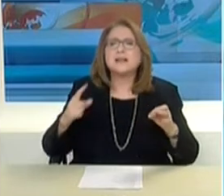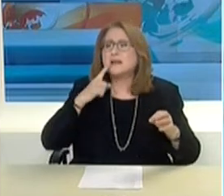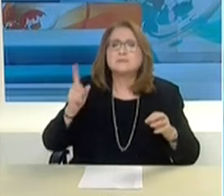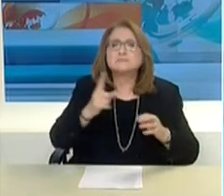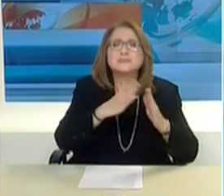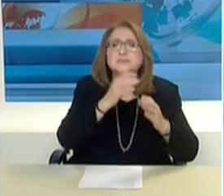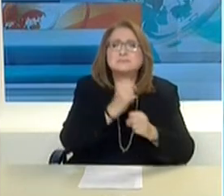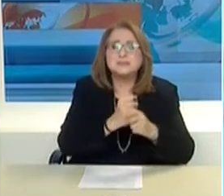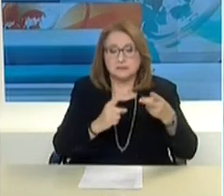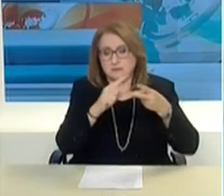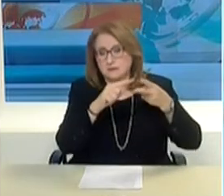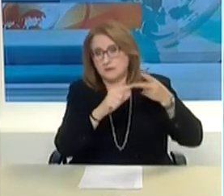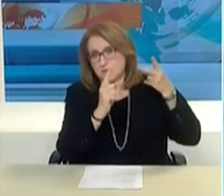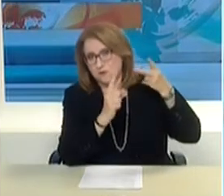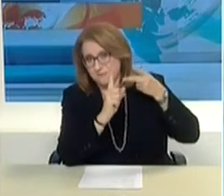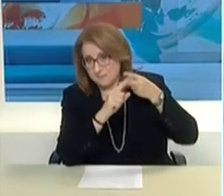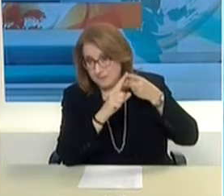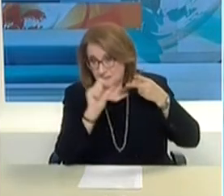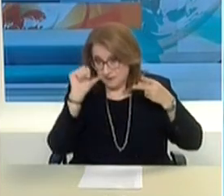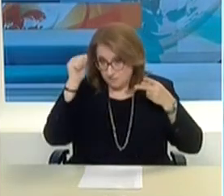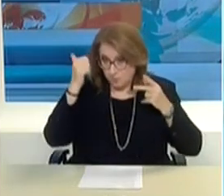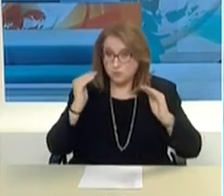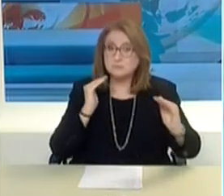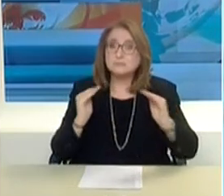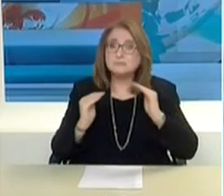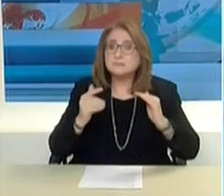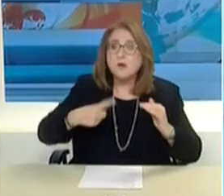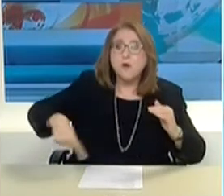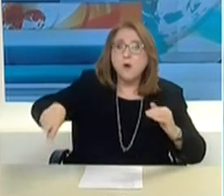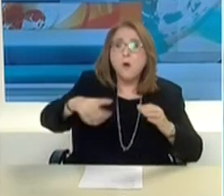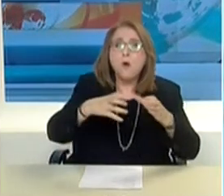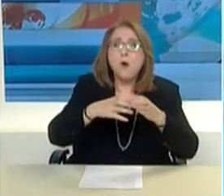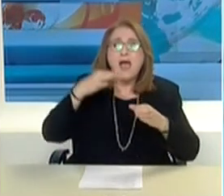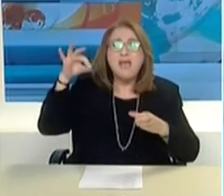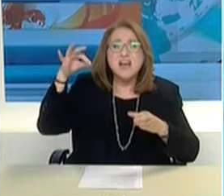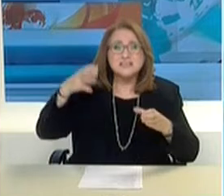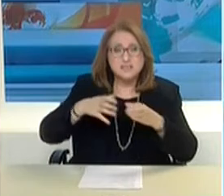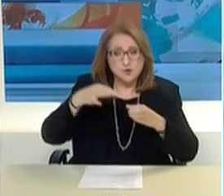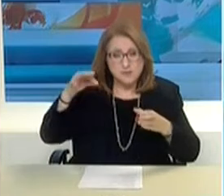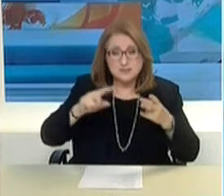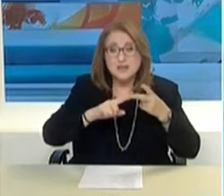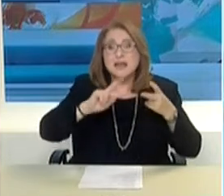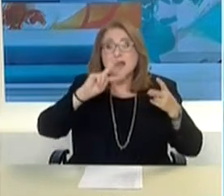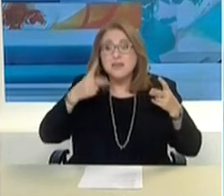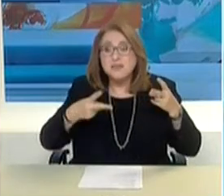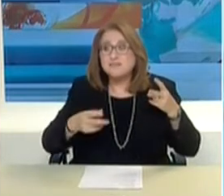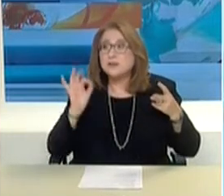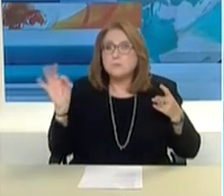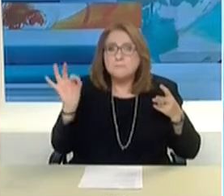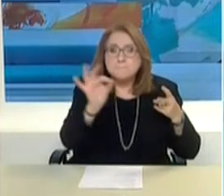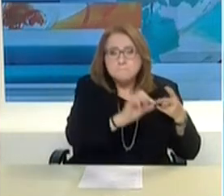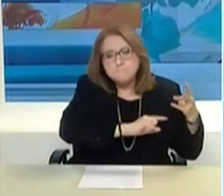προσιλωμένοι. Να προφυλάξουμε τις ομάδες αυξημένου κινδύνου και να κολλήσουμε όσο το δυνατόν λιγότεροι